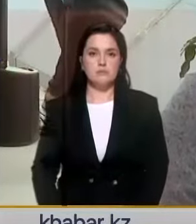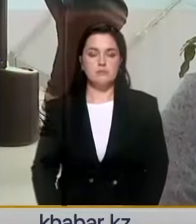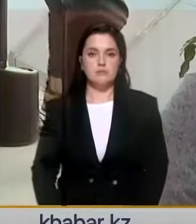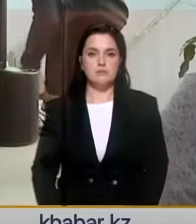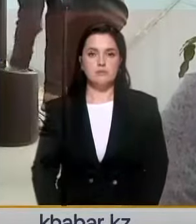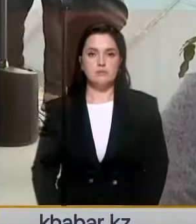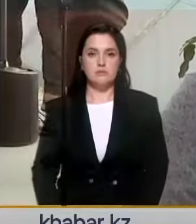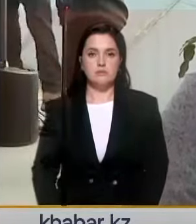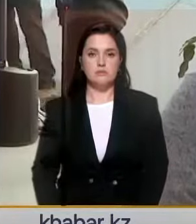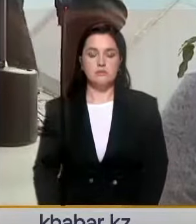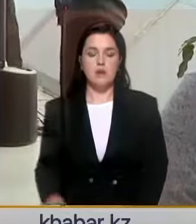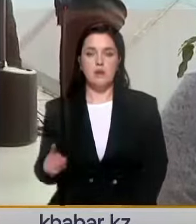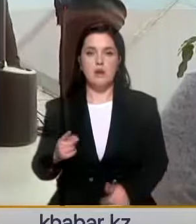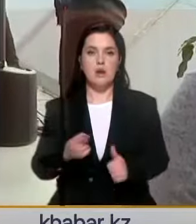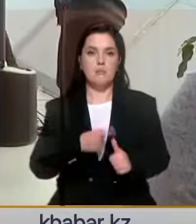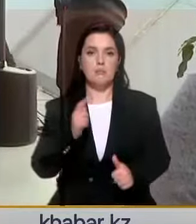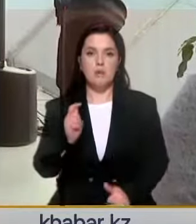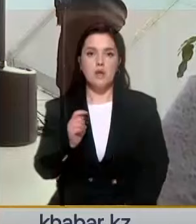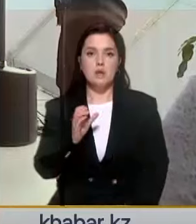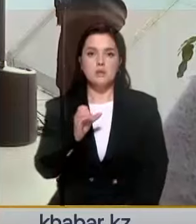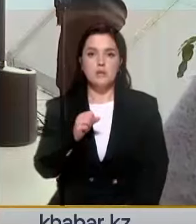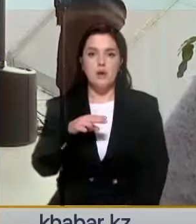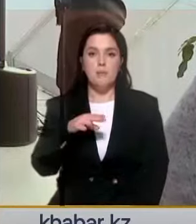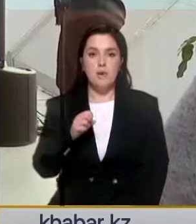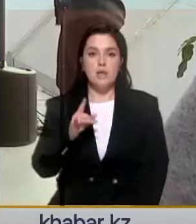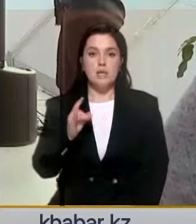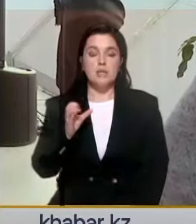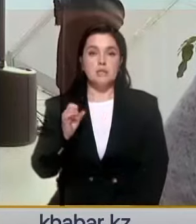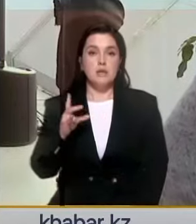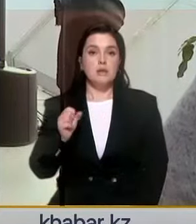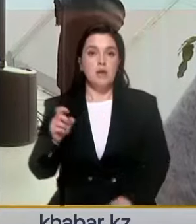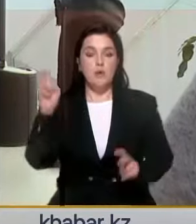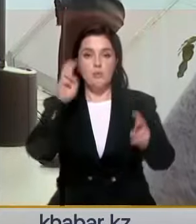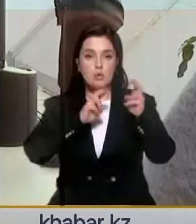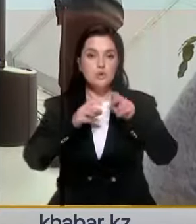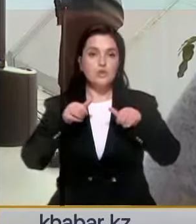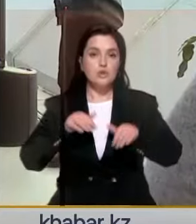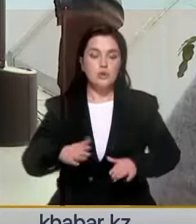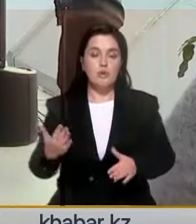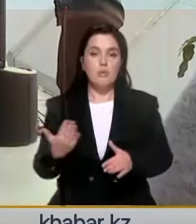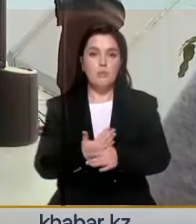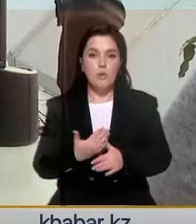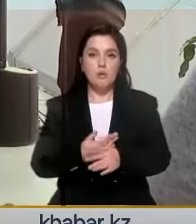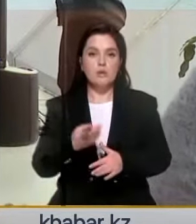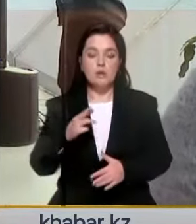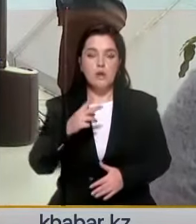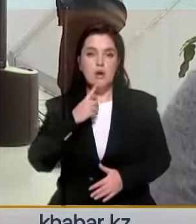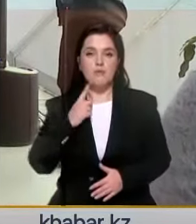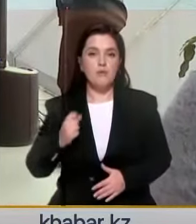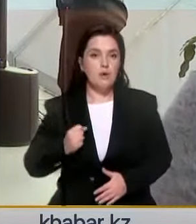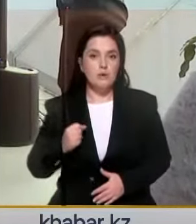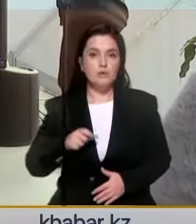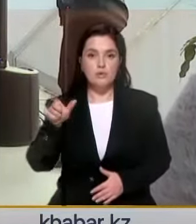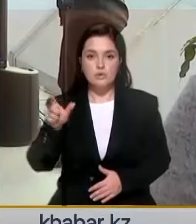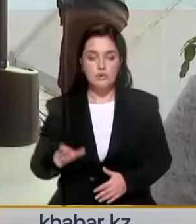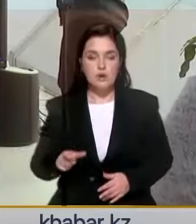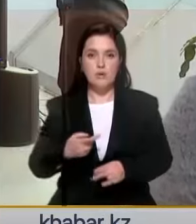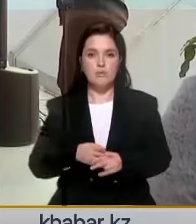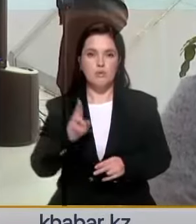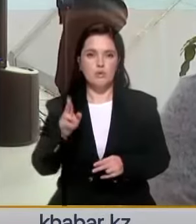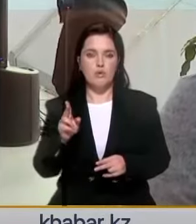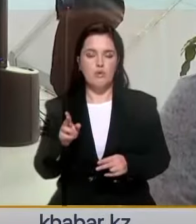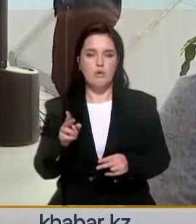назвали салана в основном это поиск решений которые помогут для Вооружённых Сил снизить неуставные